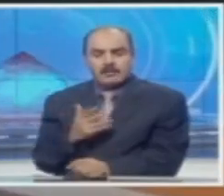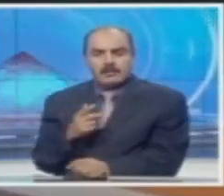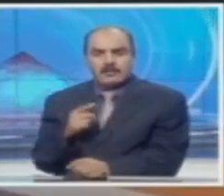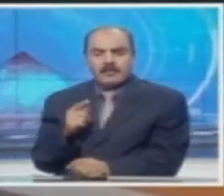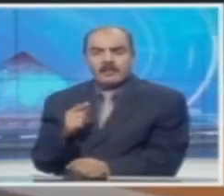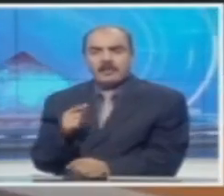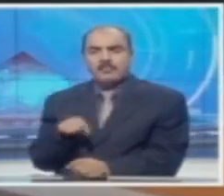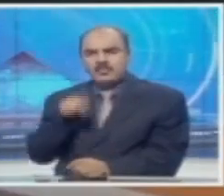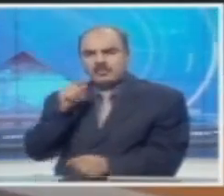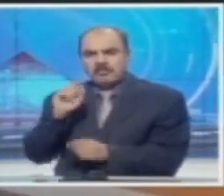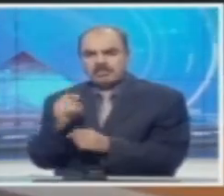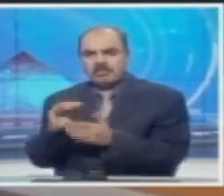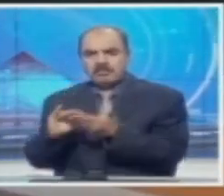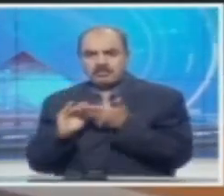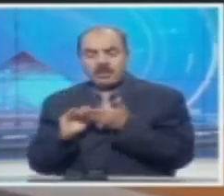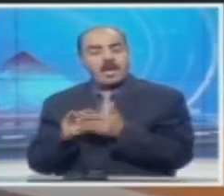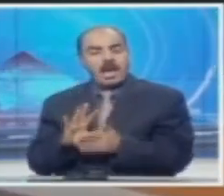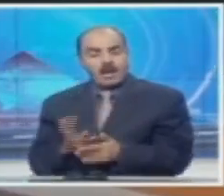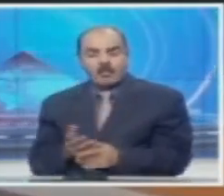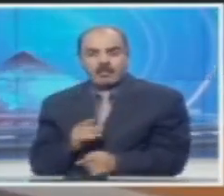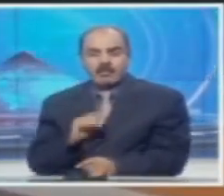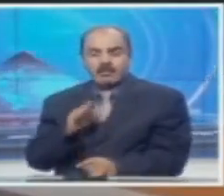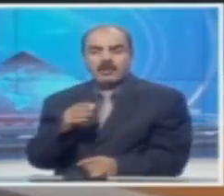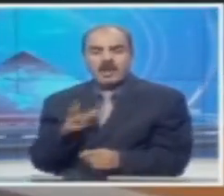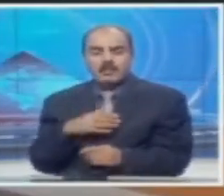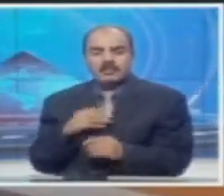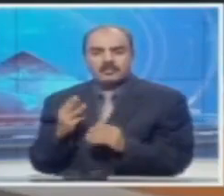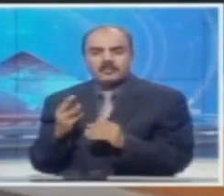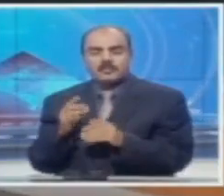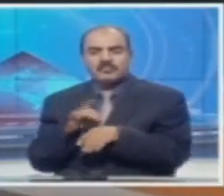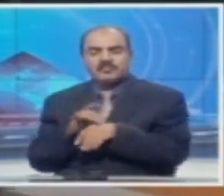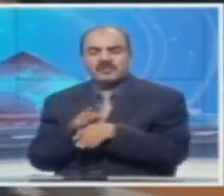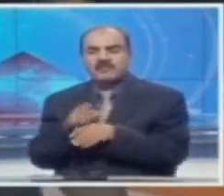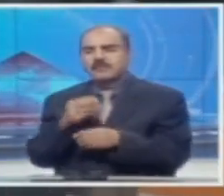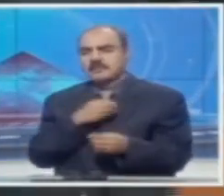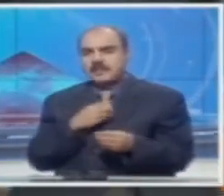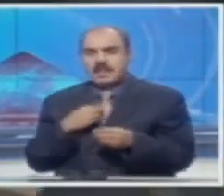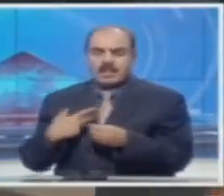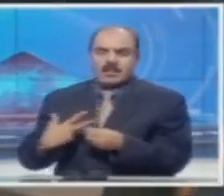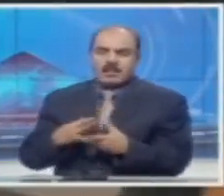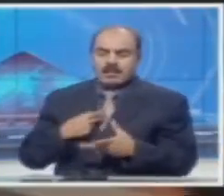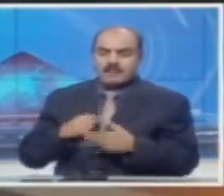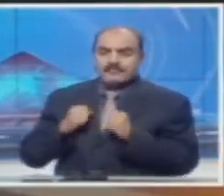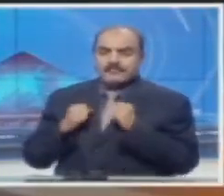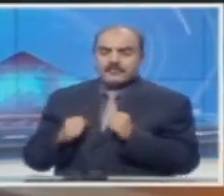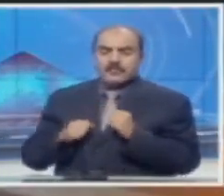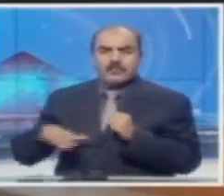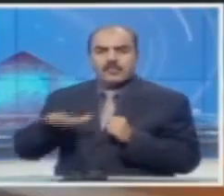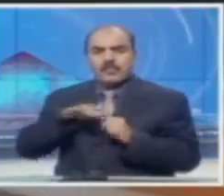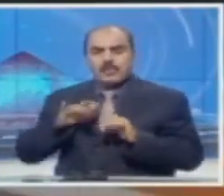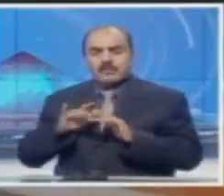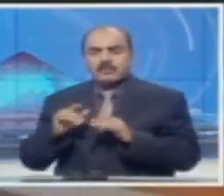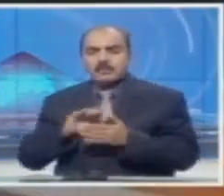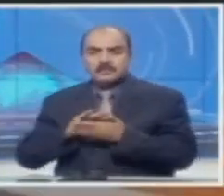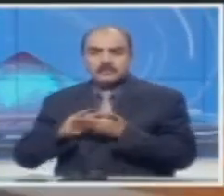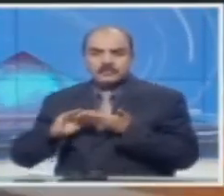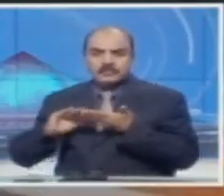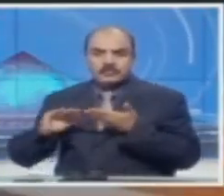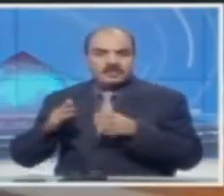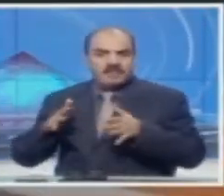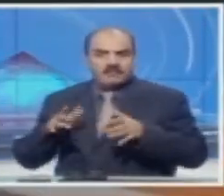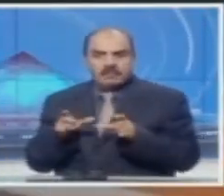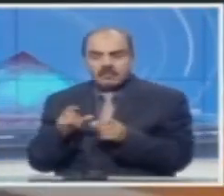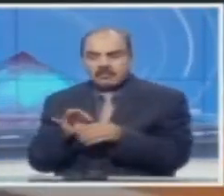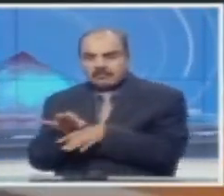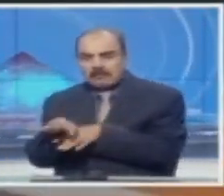من 24 ساعة داخل المنشأة الصحية، أو سواء كان دخل المستشفى عشان يتعالج، ان انا اضمن لي السلامة بتاعته في كل اجراء